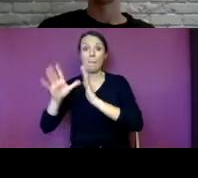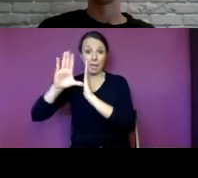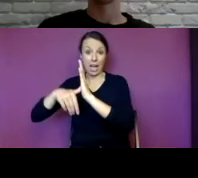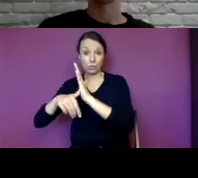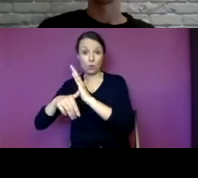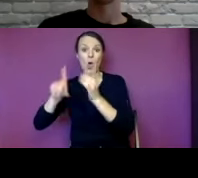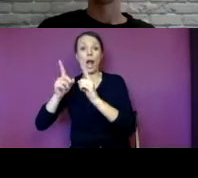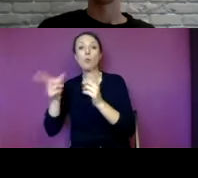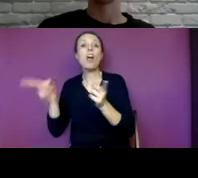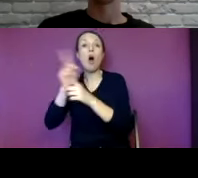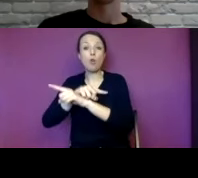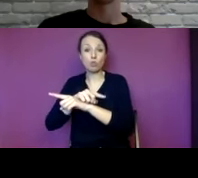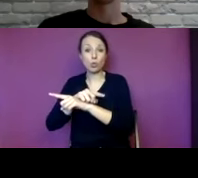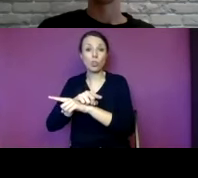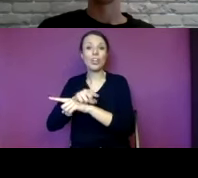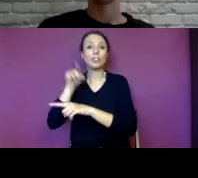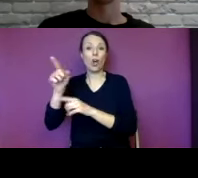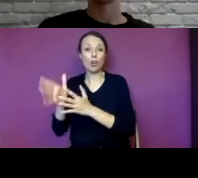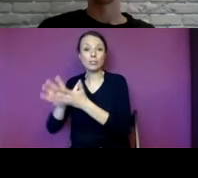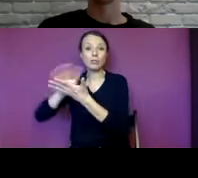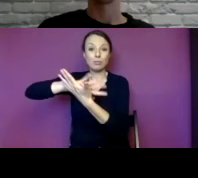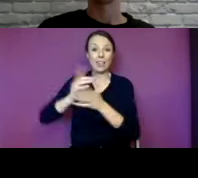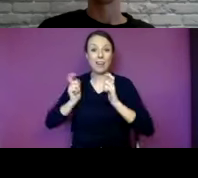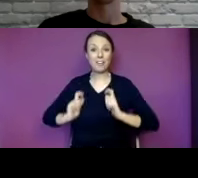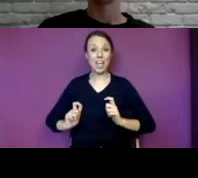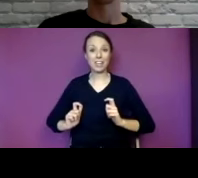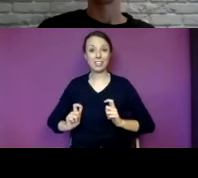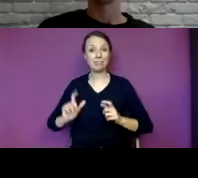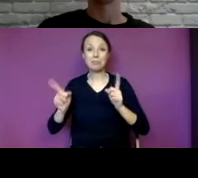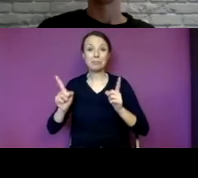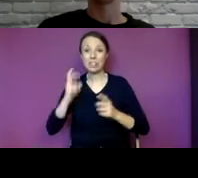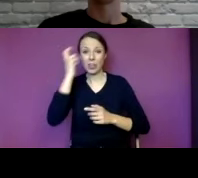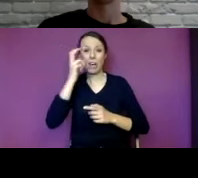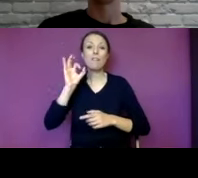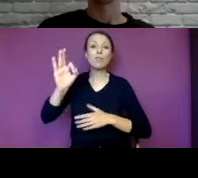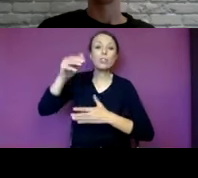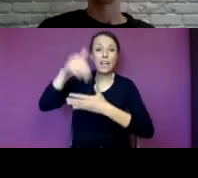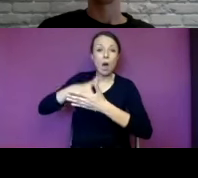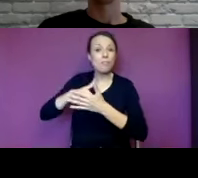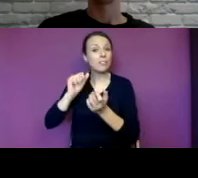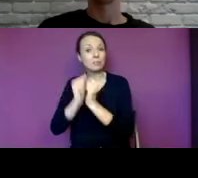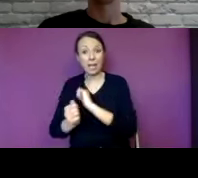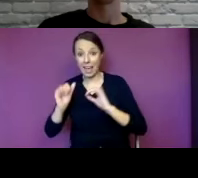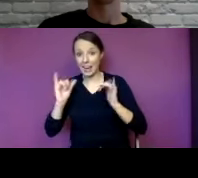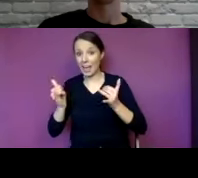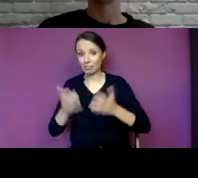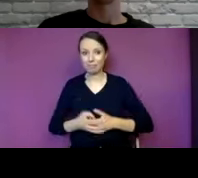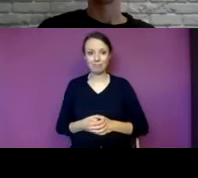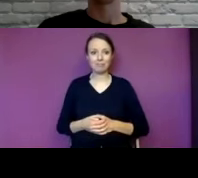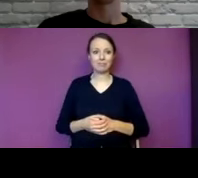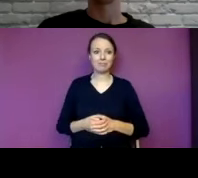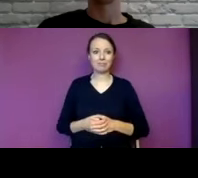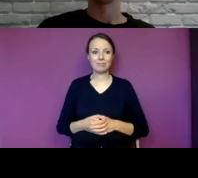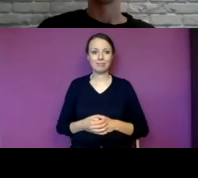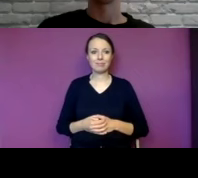wtapiają się w pewne otoczenie i zmieniają się pod wpływem tego otoczenia, jak zmieniają się ich zachowania. Znaczy, ja akurat tutaj w